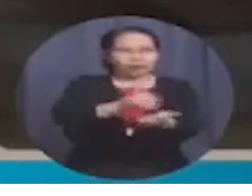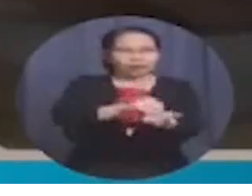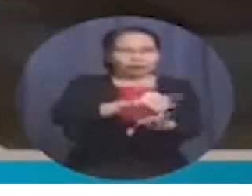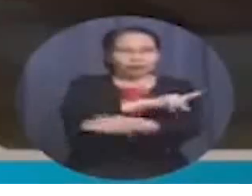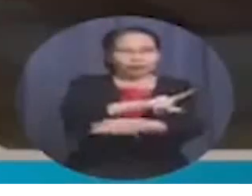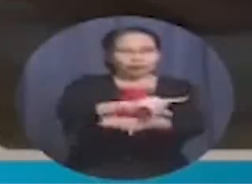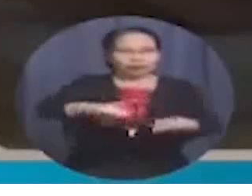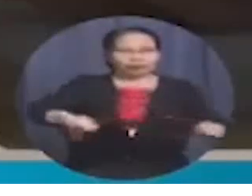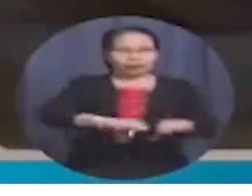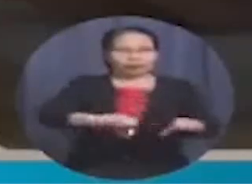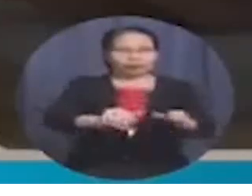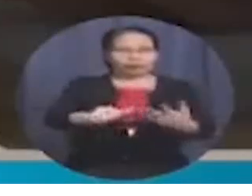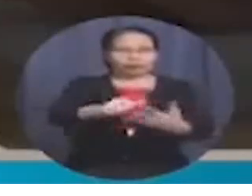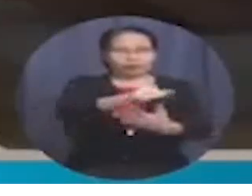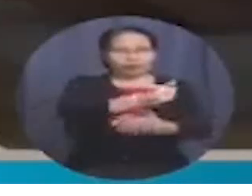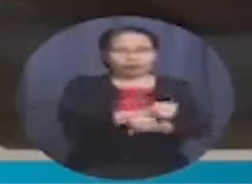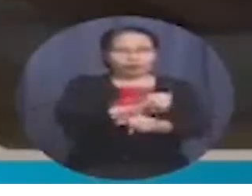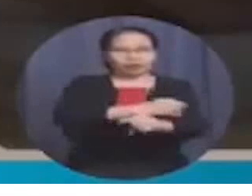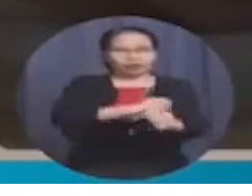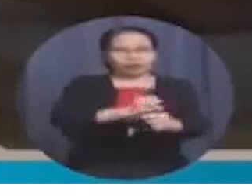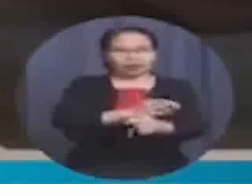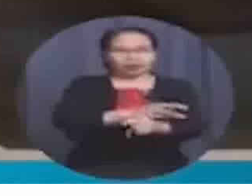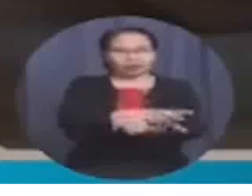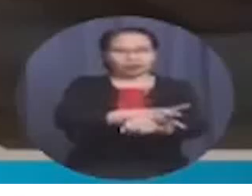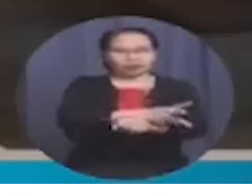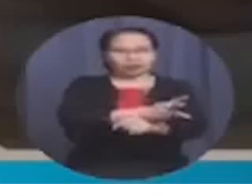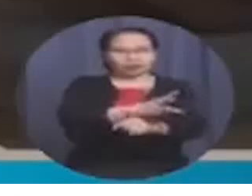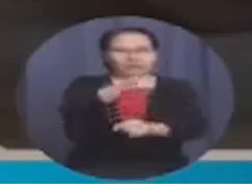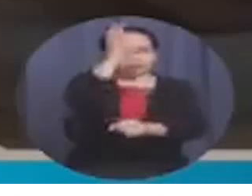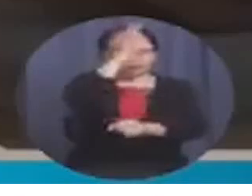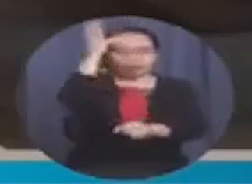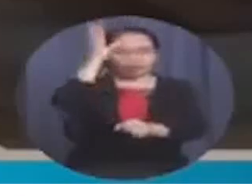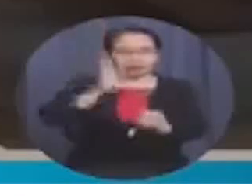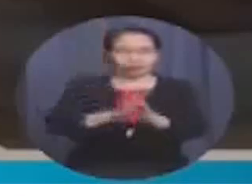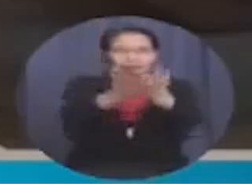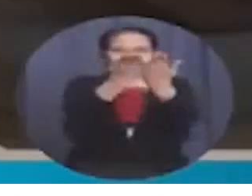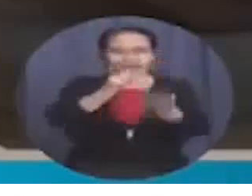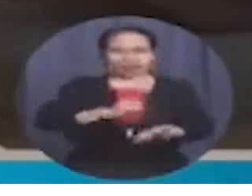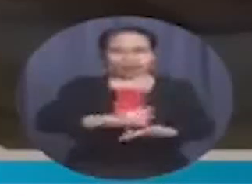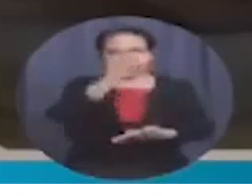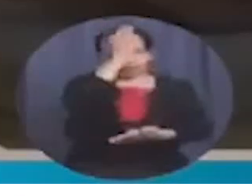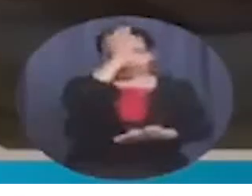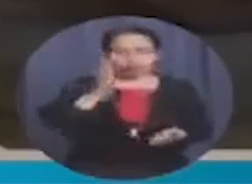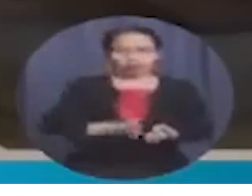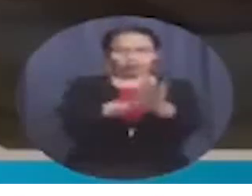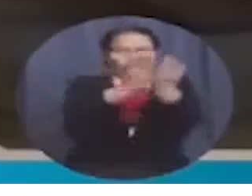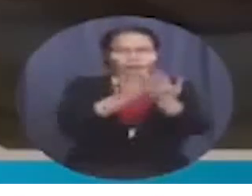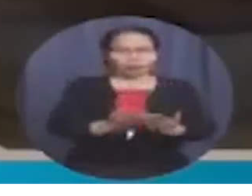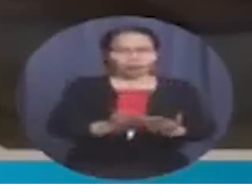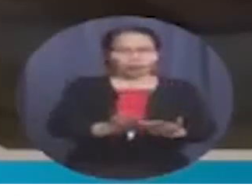kahoy. No, nasa Bibliang Katoliko yan. In fact, Bibliang Katoliko yan eh. Sa